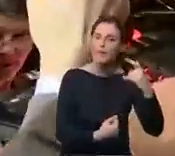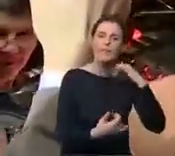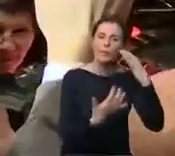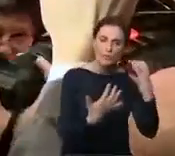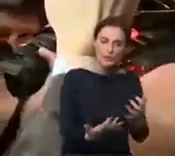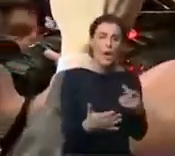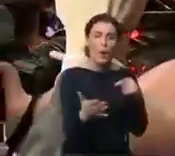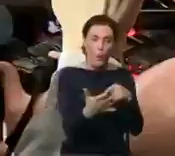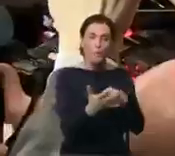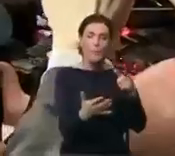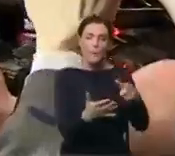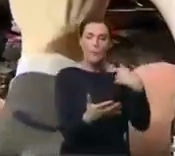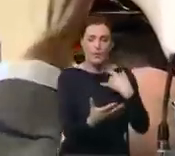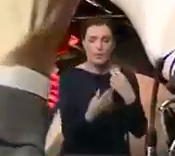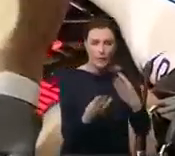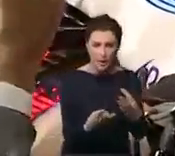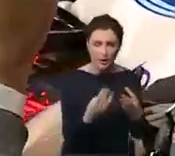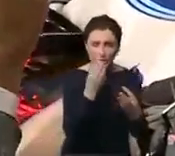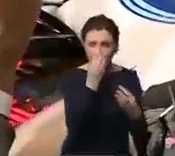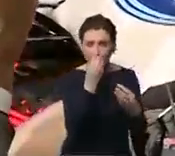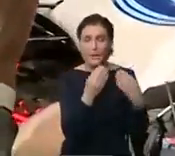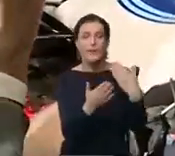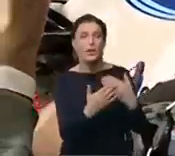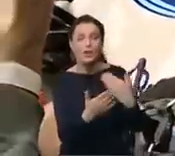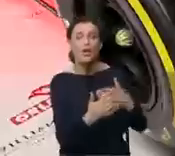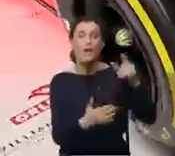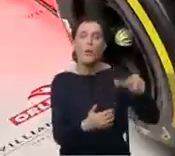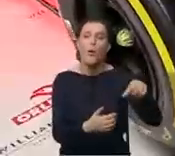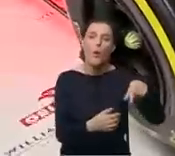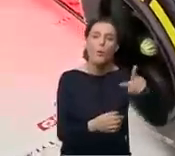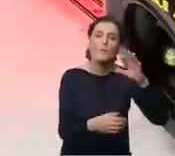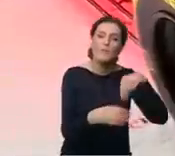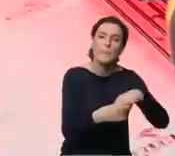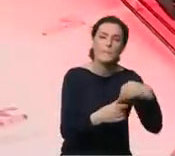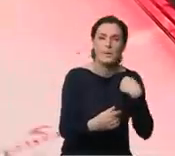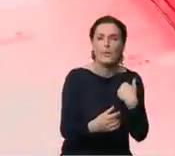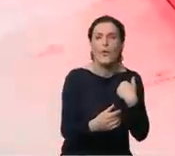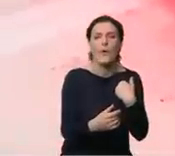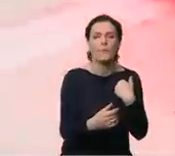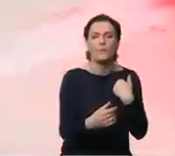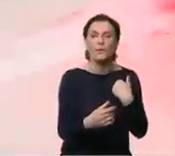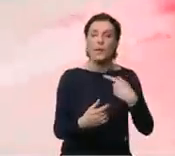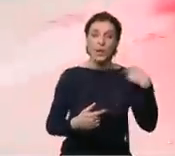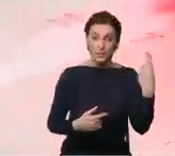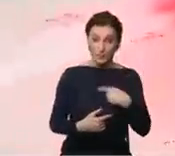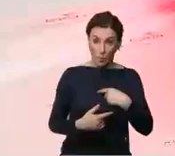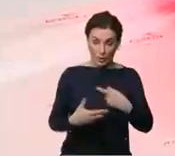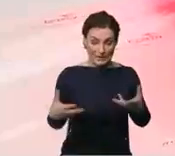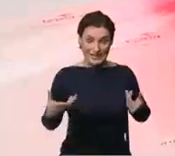był również tym motorem w tych rozmowach. Robert też wspólnie z moim